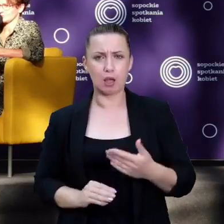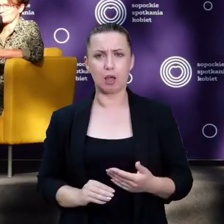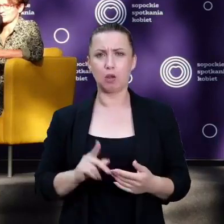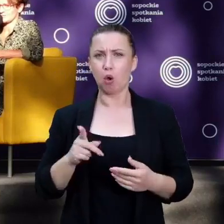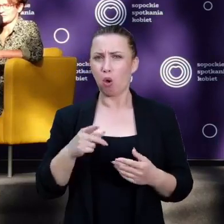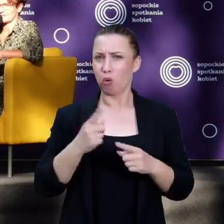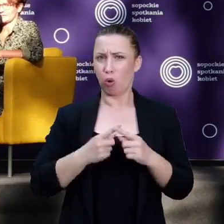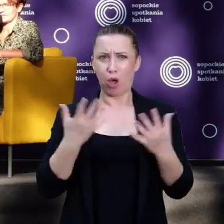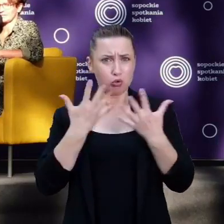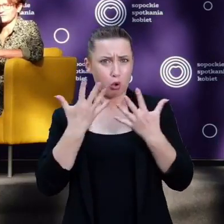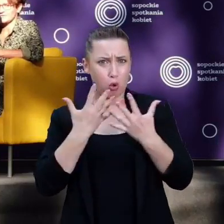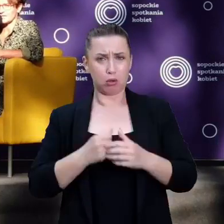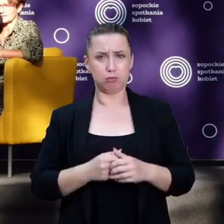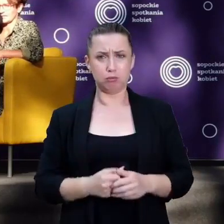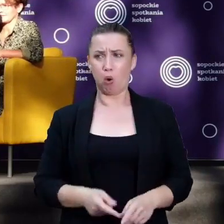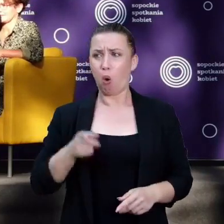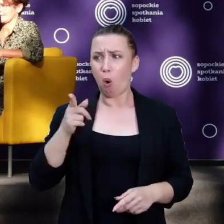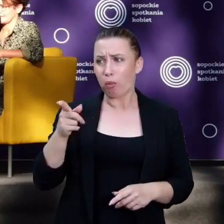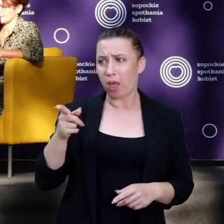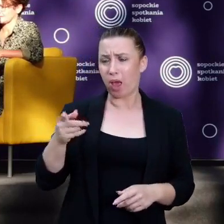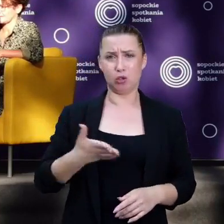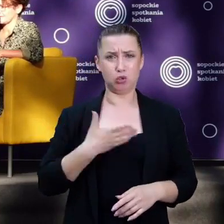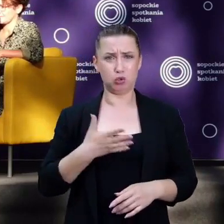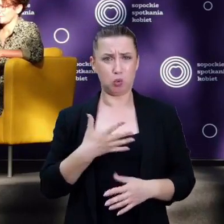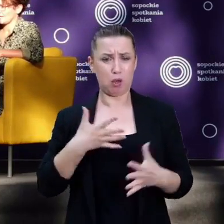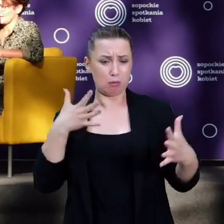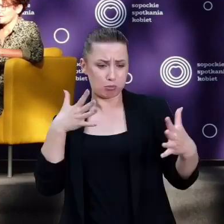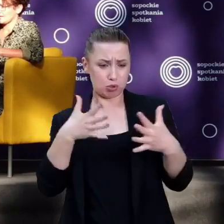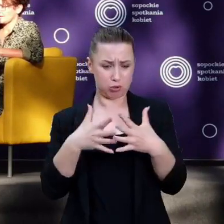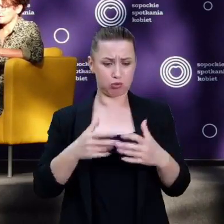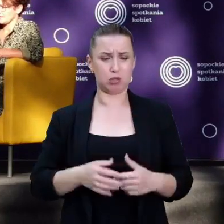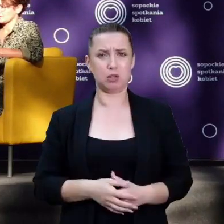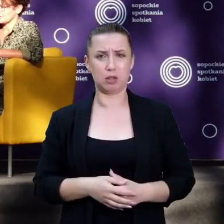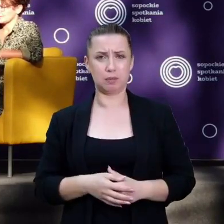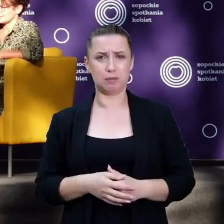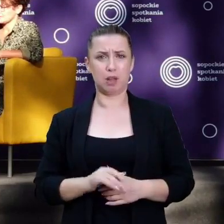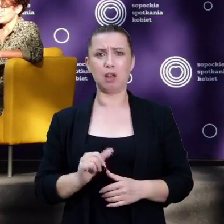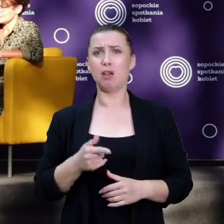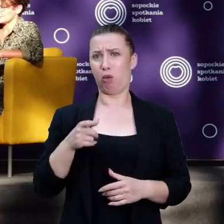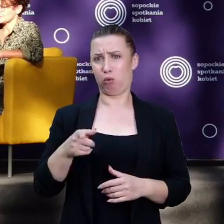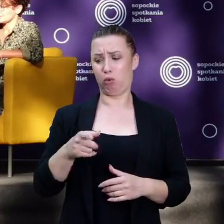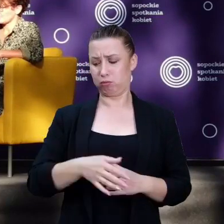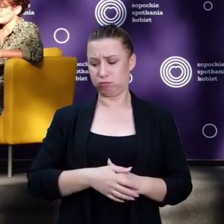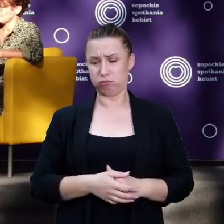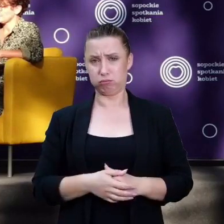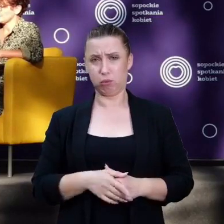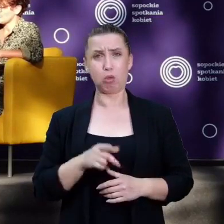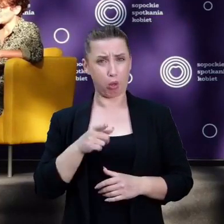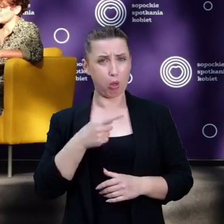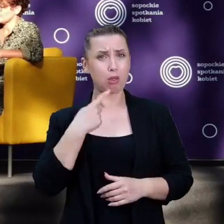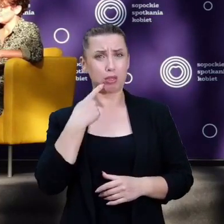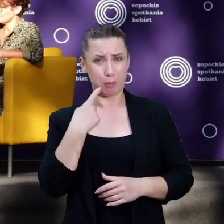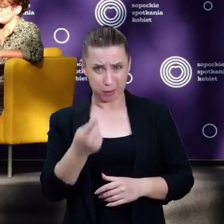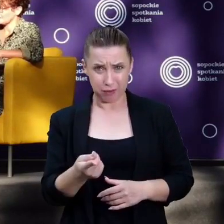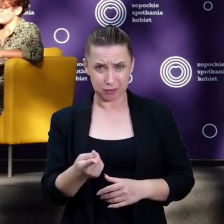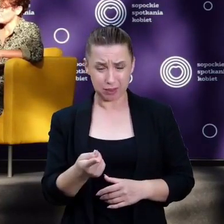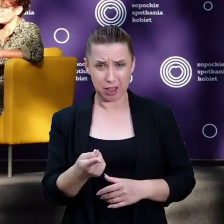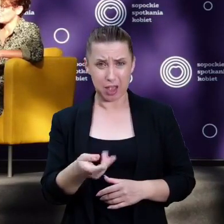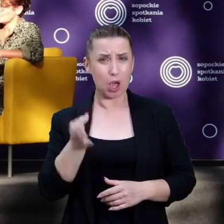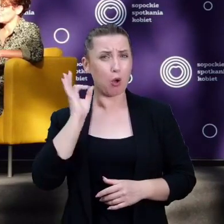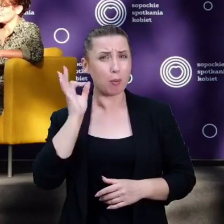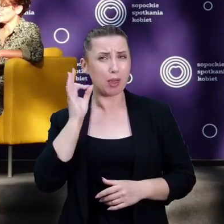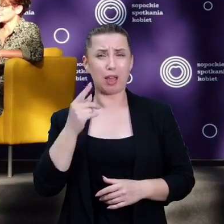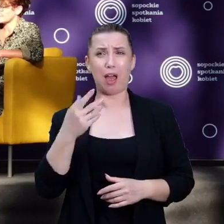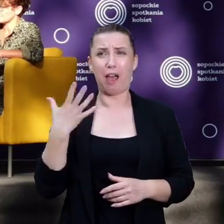prostu czuła się niewidzialna dla innych. I jak to jest? Czy naprawdę kobiety w